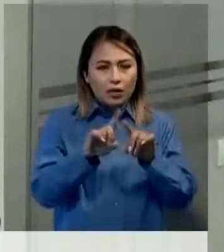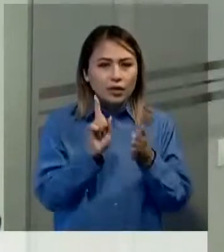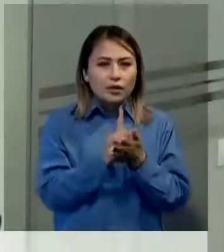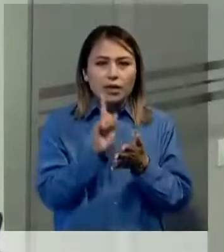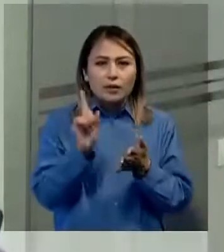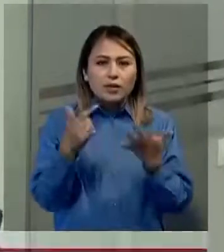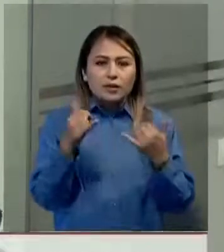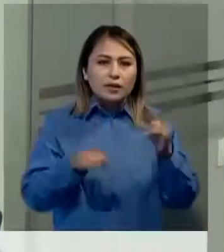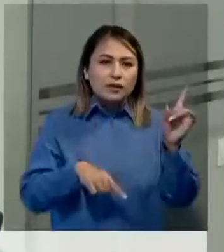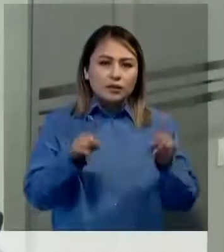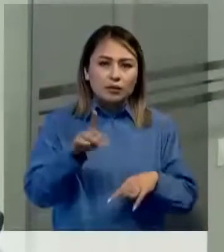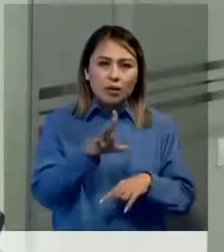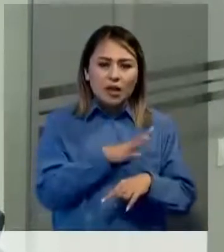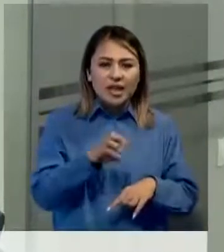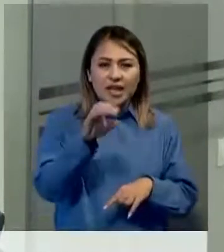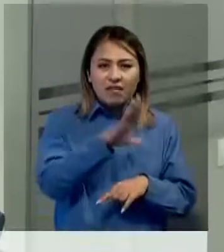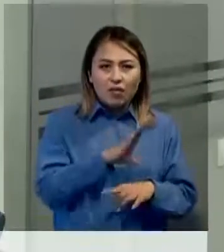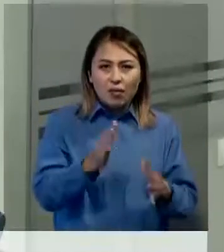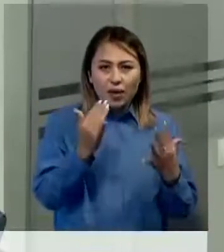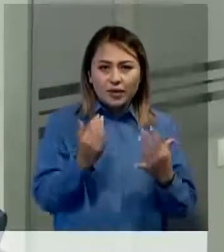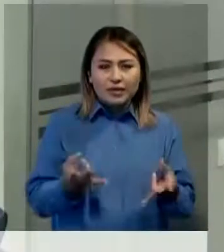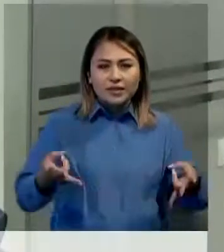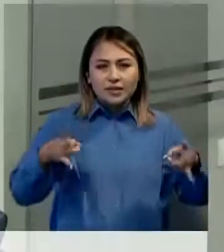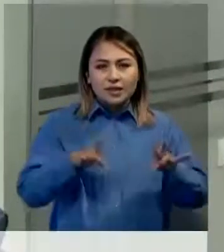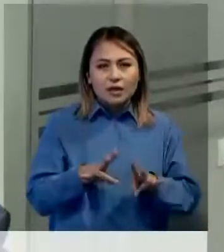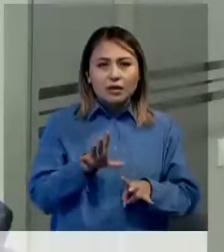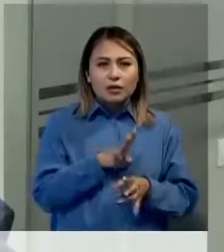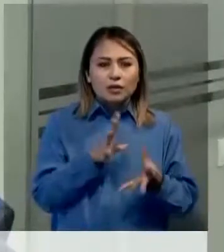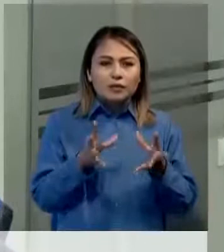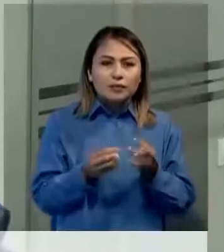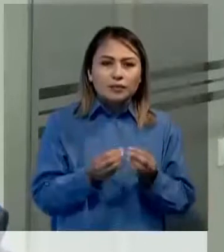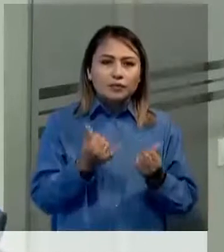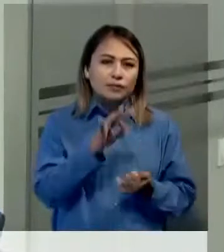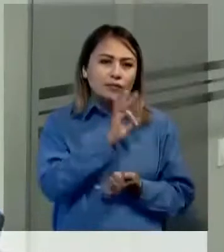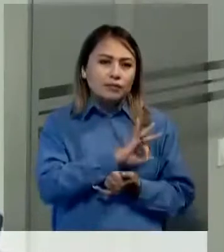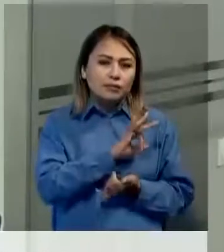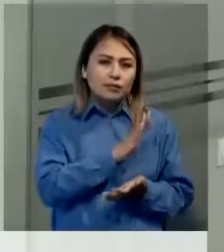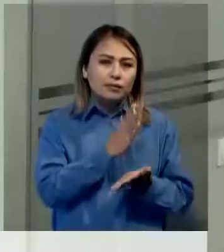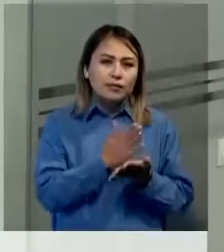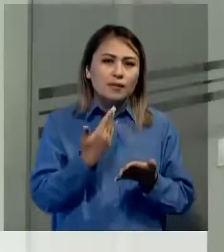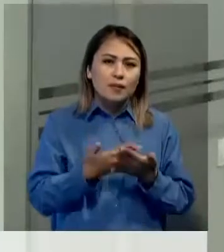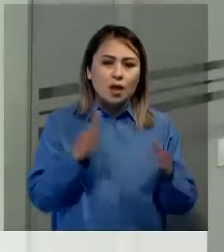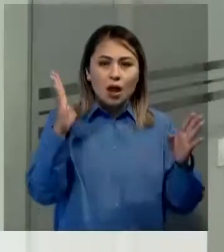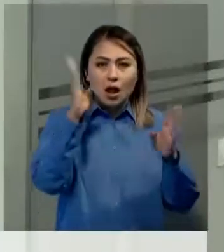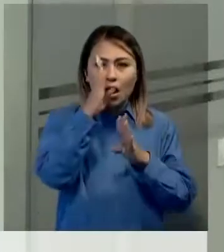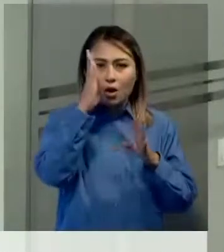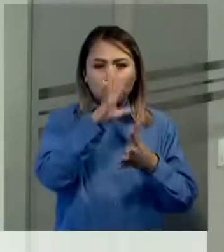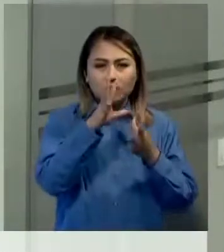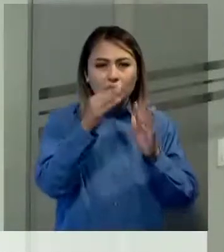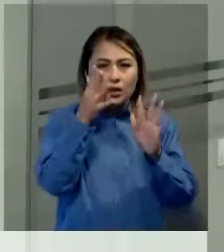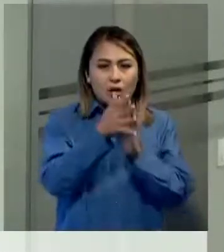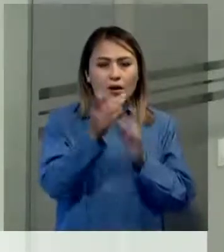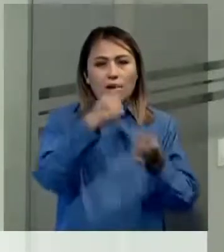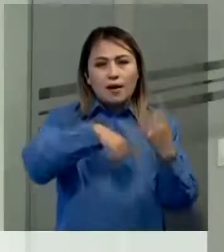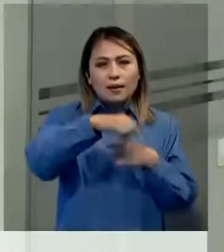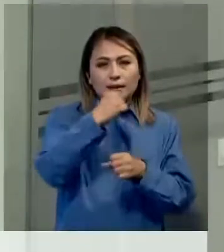Кей мемлекеттер, әсіресе Еуропа, тіпті осы қалдықтардың өзін кәдеге жаратып, пайда тауып отыр. Мәселен, ауадағы шығарындыларды қайта өңдеп,